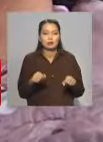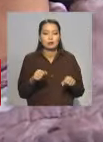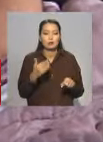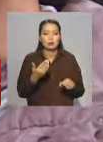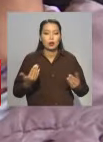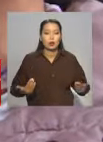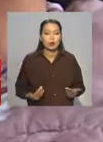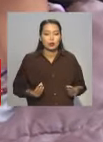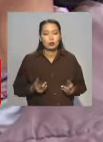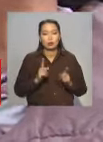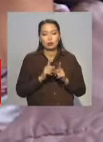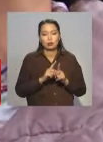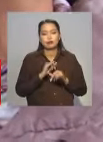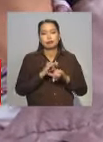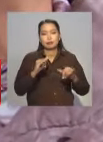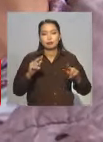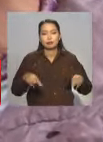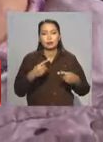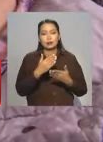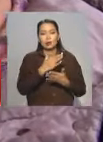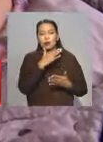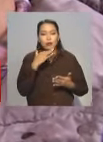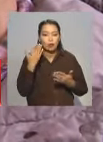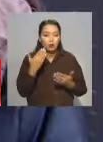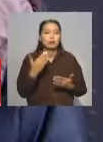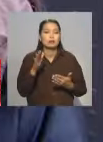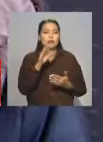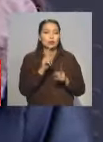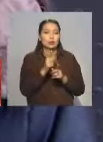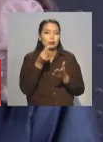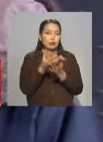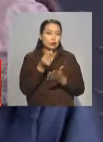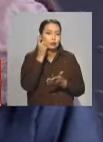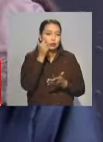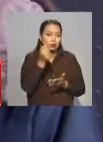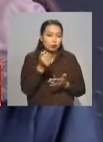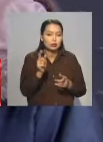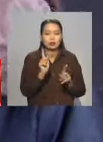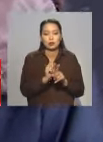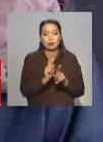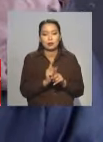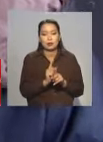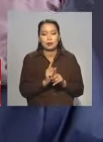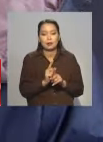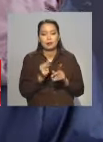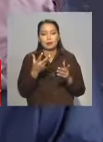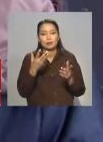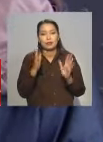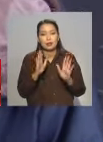Өмірді жеңілдетіп отыр ғой көп адамдардың. Автобусқа кіргенде төлейсің. Былай негізінде телефон жақсы. Тек қана егер